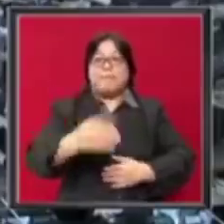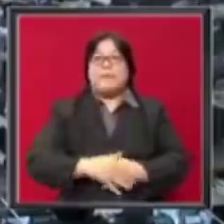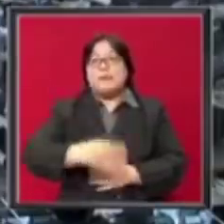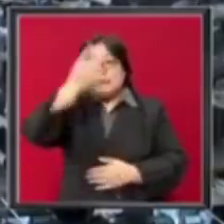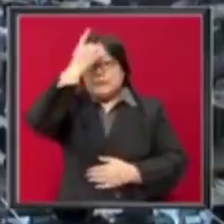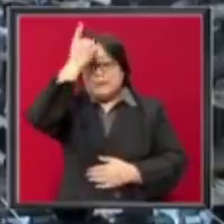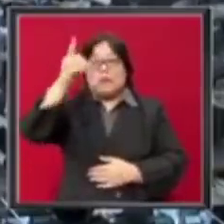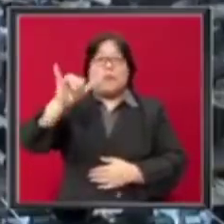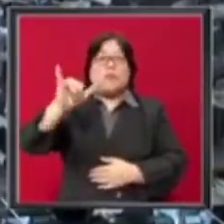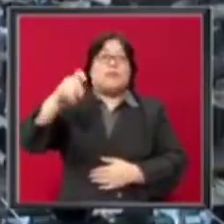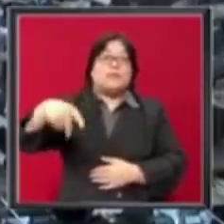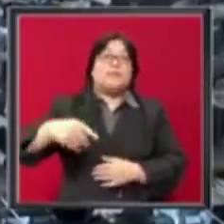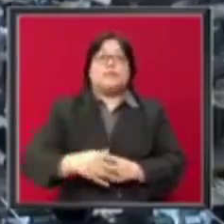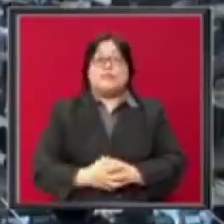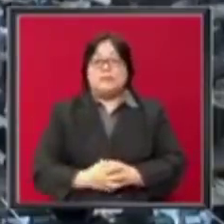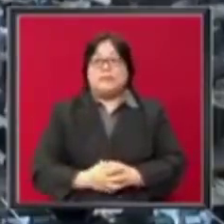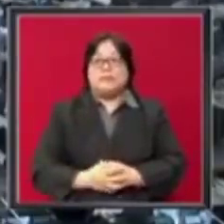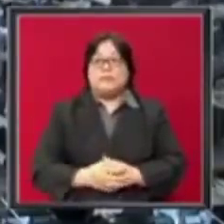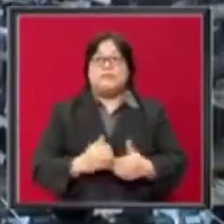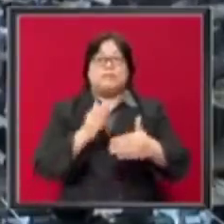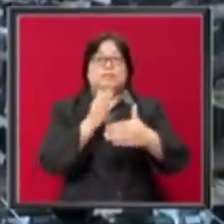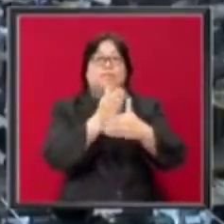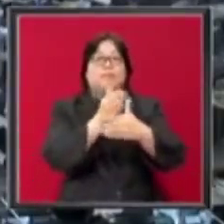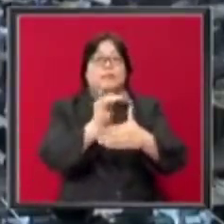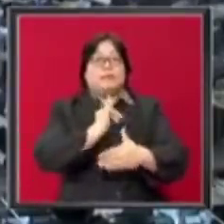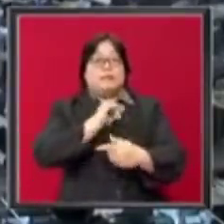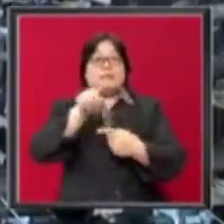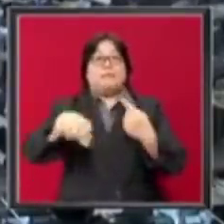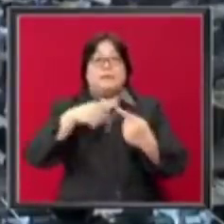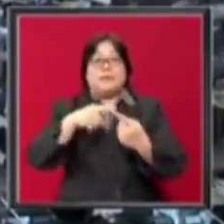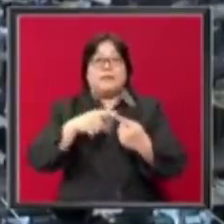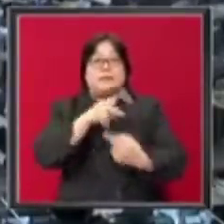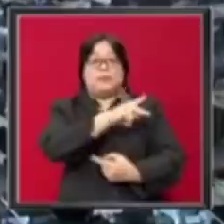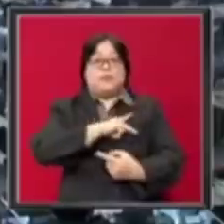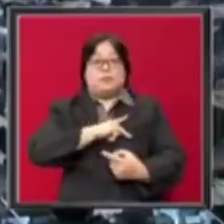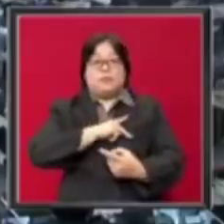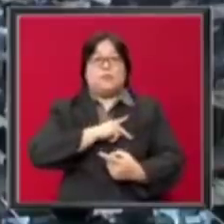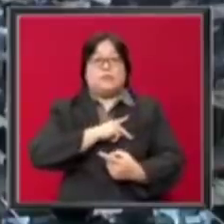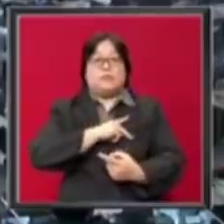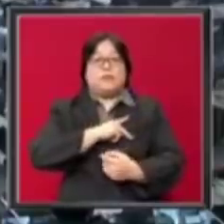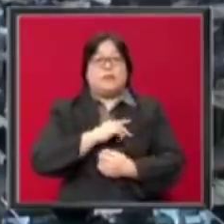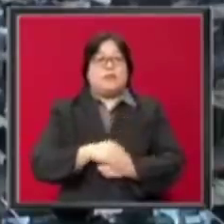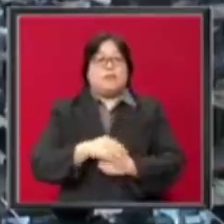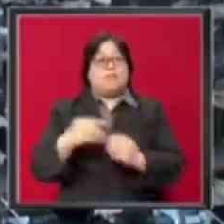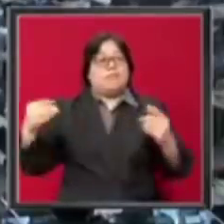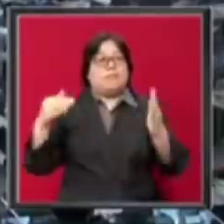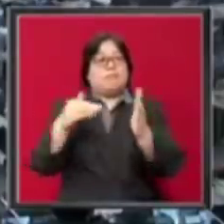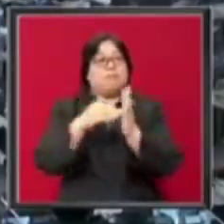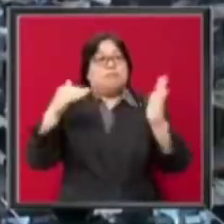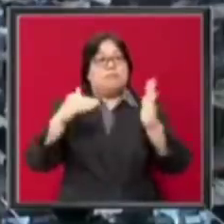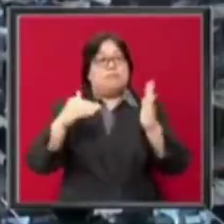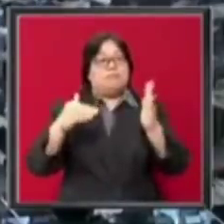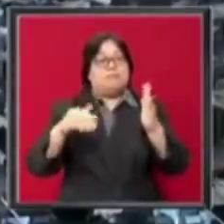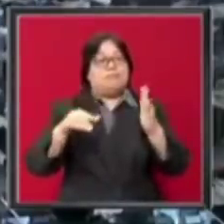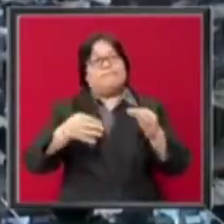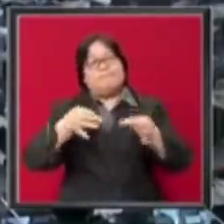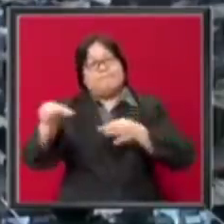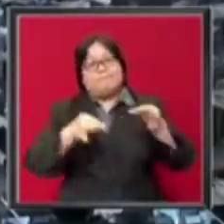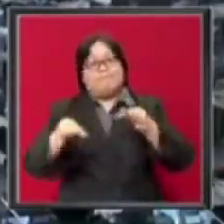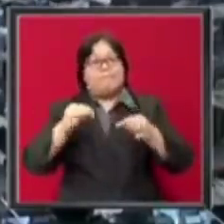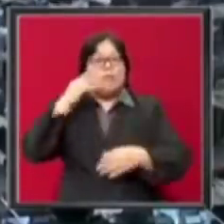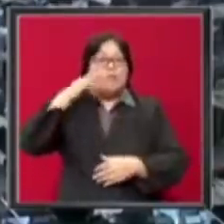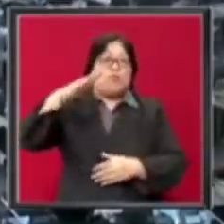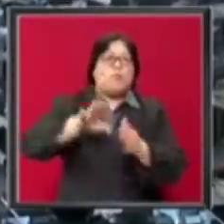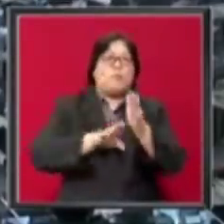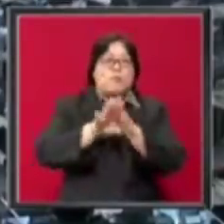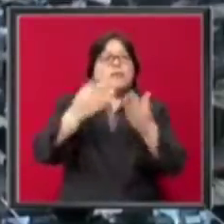Datuk Speaker, celahan saya apabila Ketua Pembangkang menyinggung tentang unjuran pertumbuhan. Saya ucap